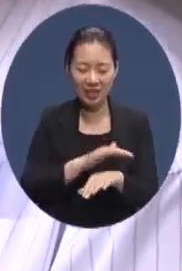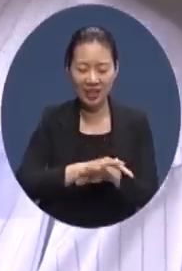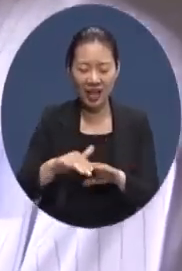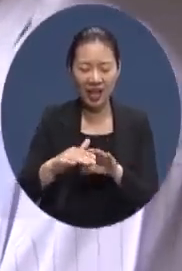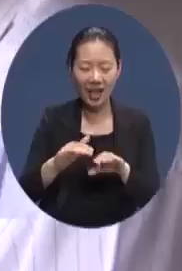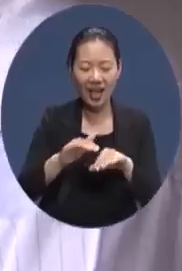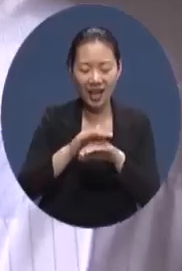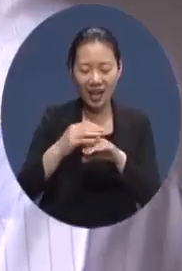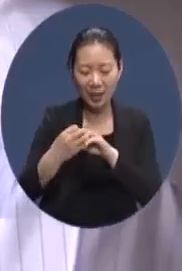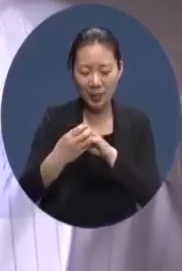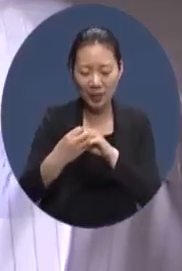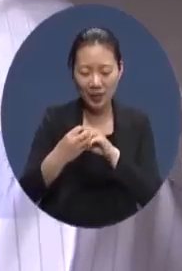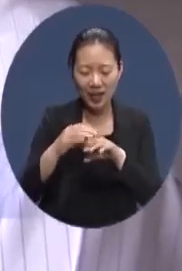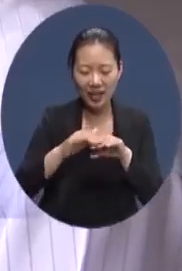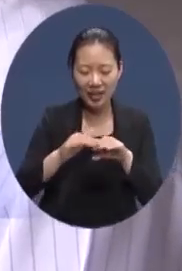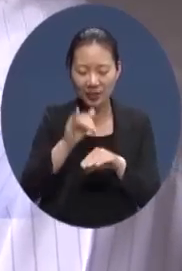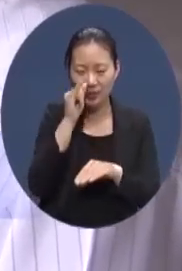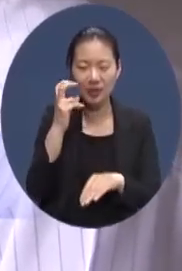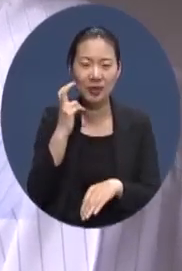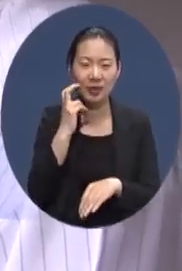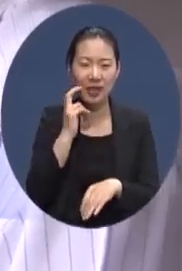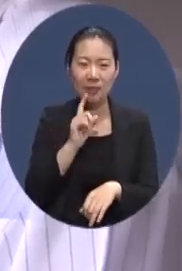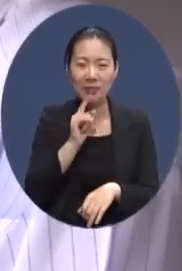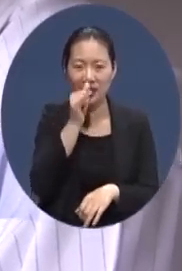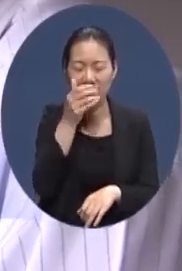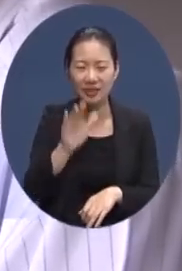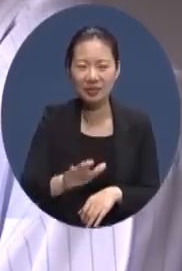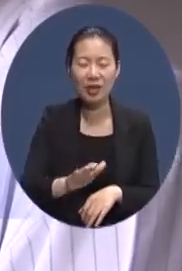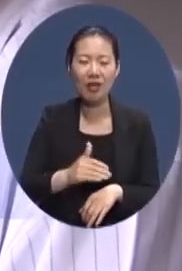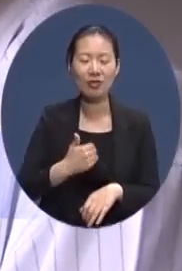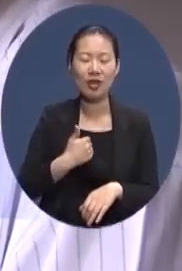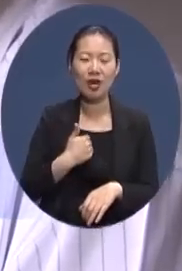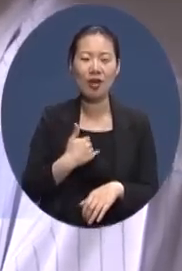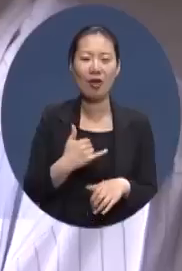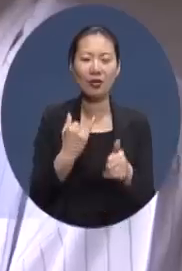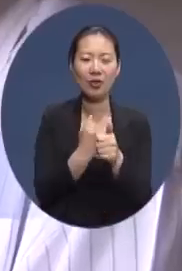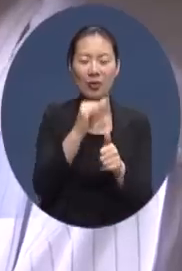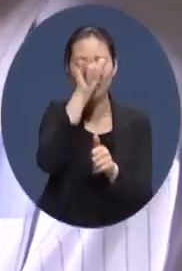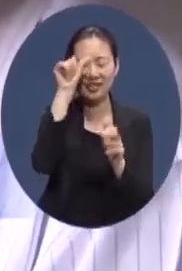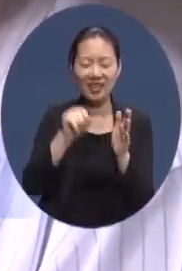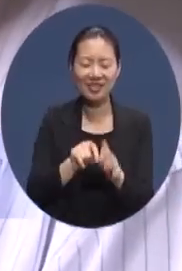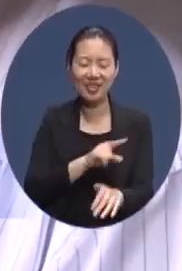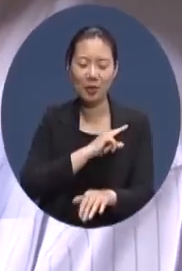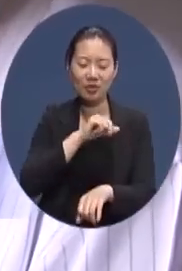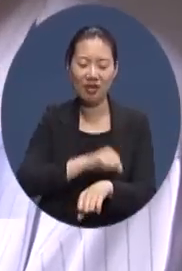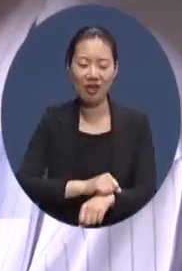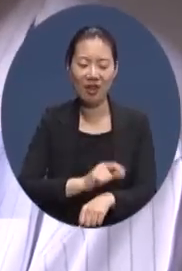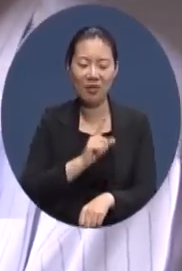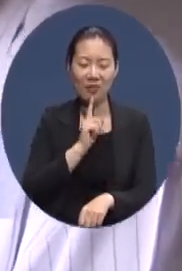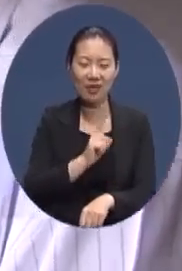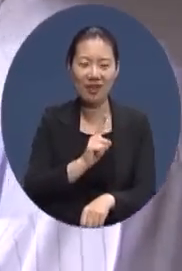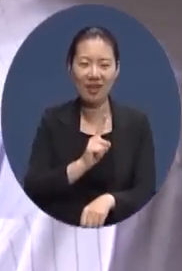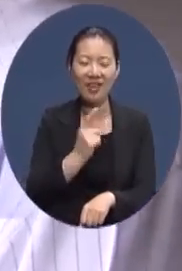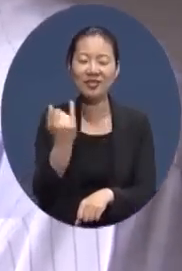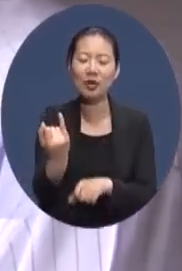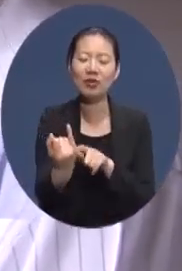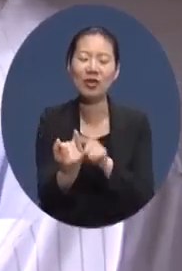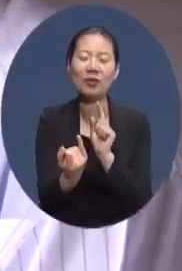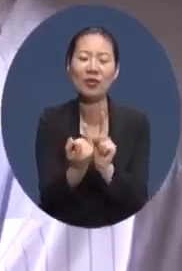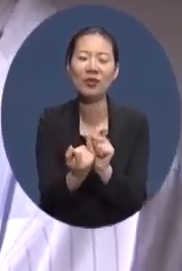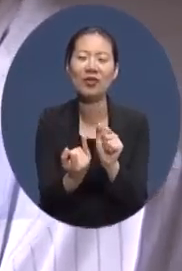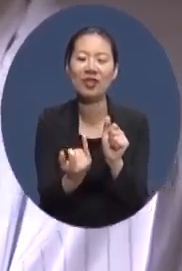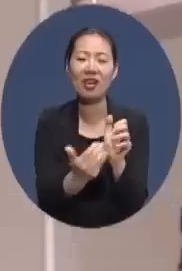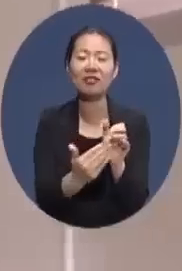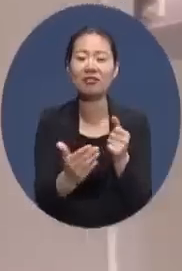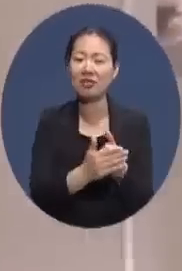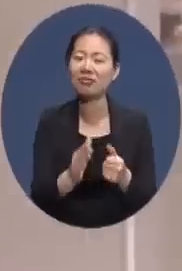해결하고 제가 농담삼만 얘기하지만 아 진짜 나 결혼한 거가 인생에 제일 잘한 것 중에 하나다. 당신은 결혼한 게 그렇게 얘기를